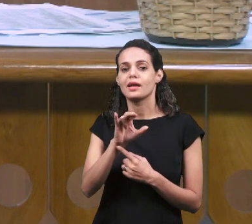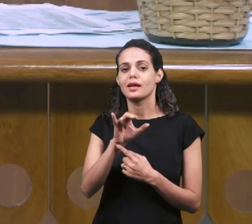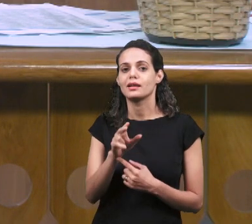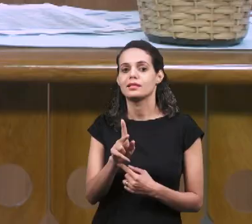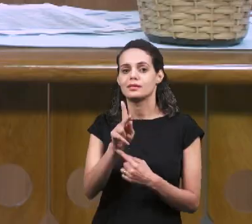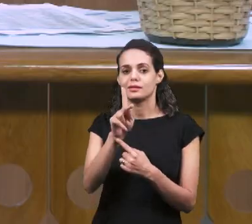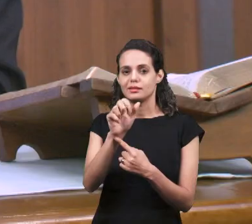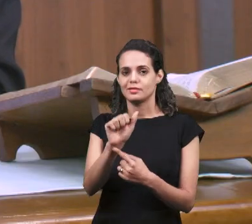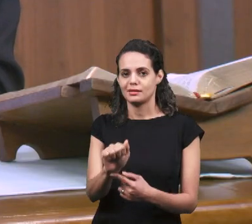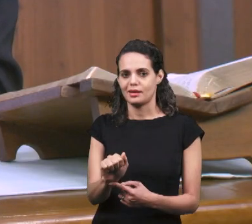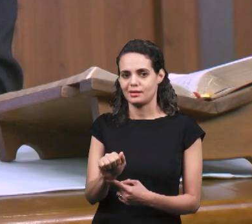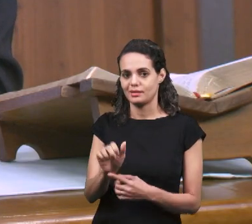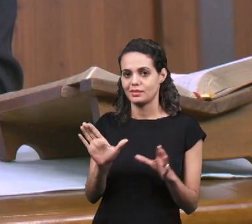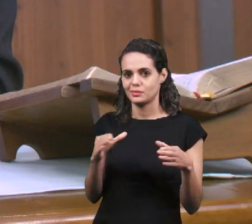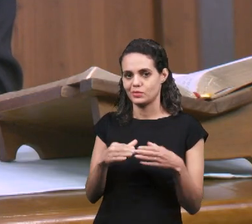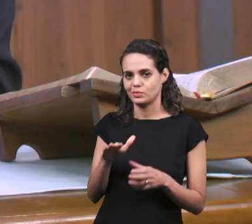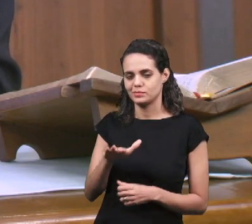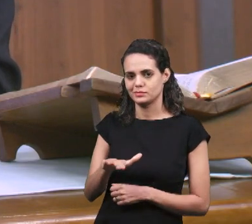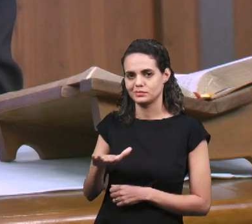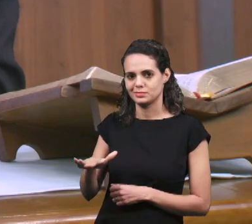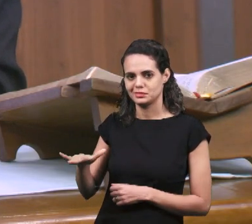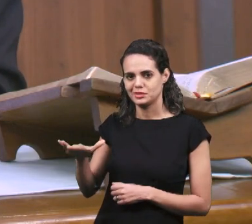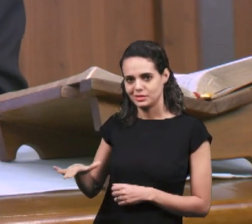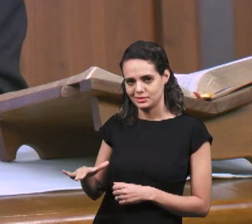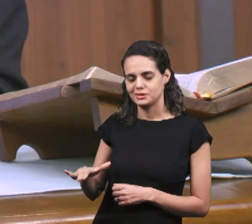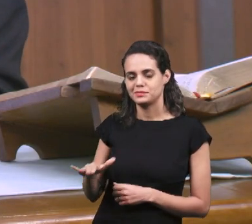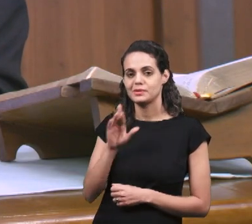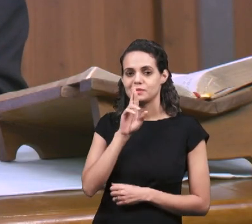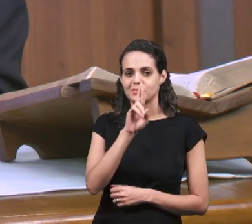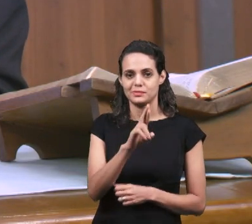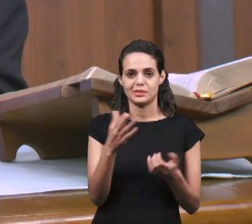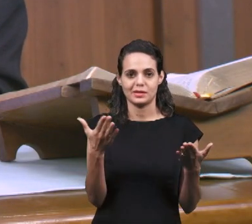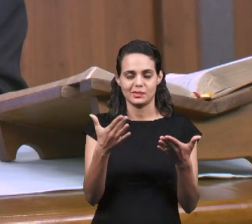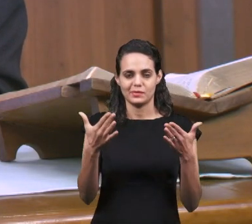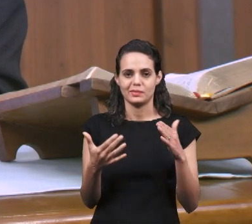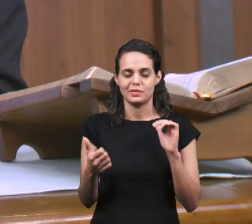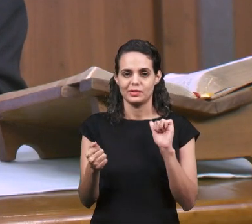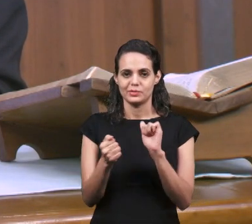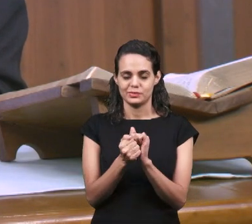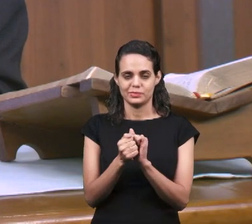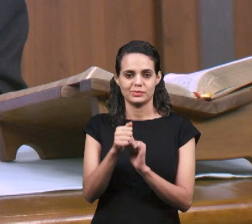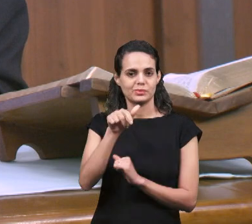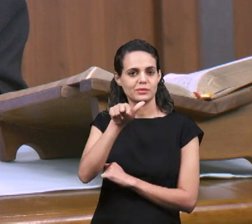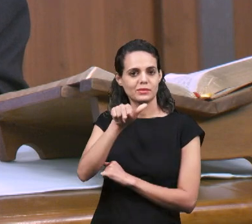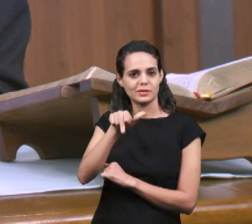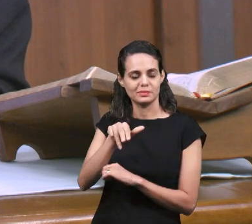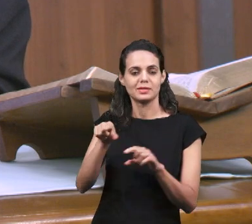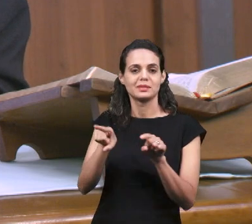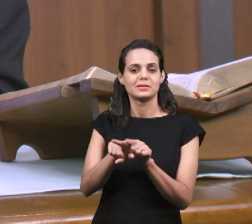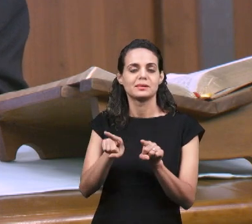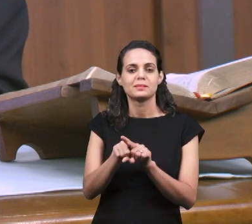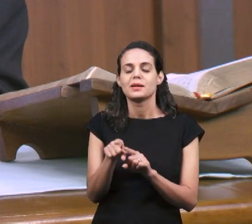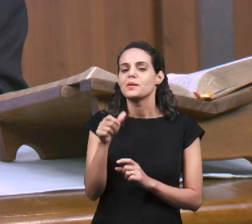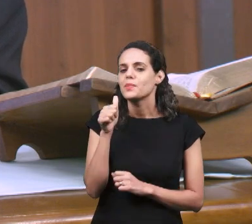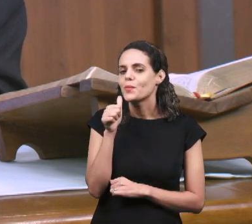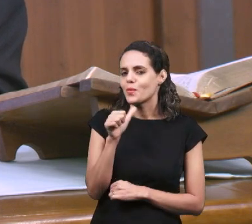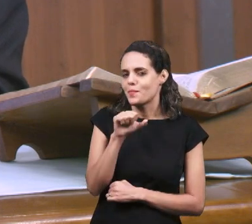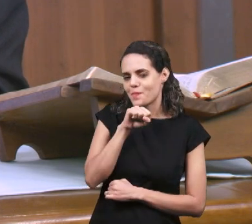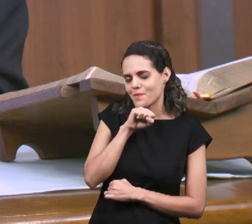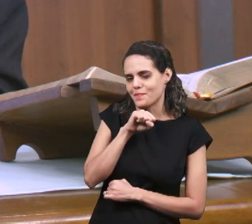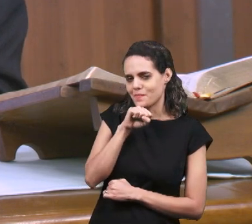de San Francisco. Elle va répondre ensemble avec sa sœur, avec sa mère. Nous allons entendre la réponse à la première